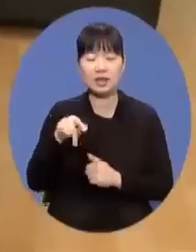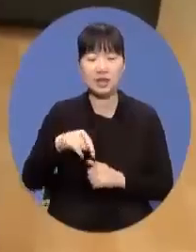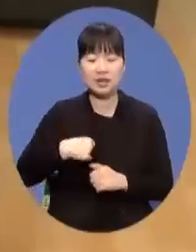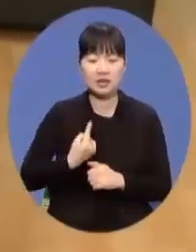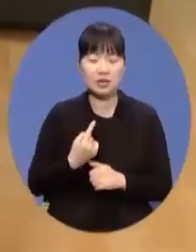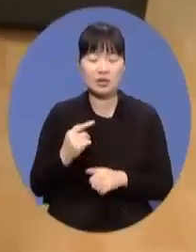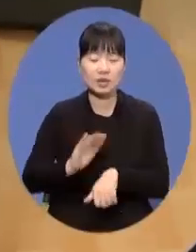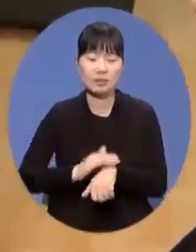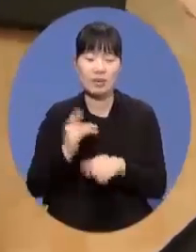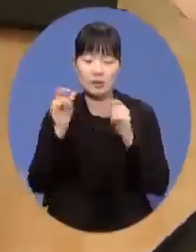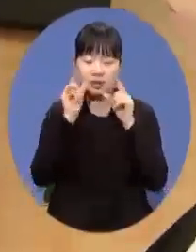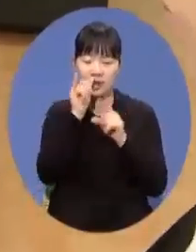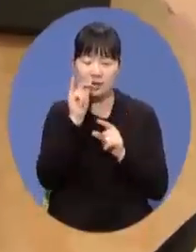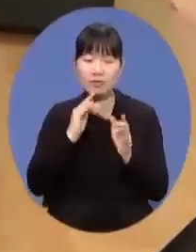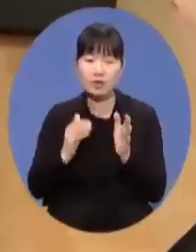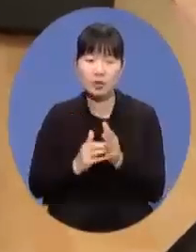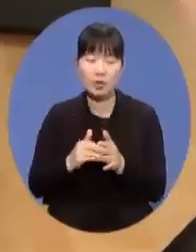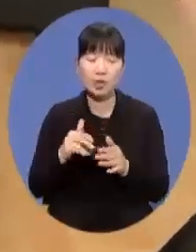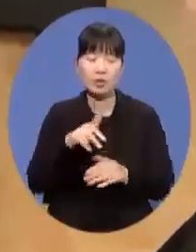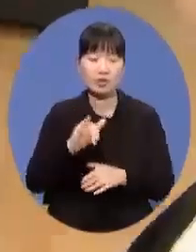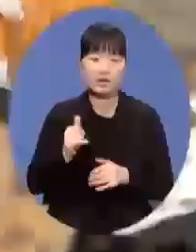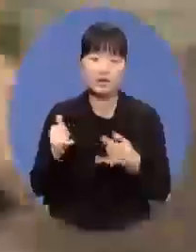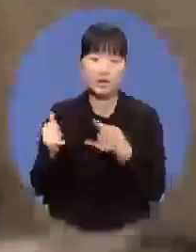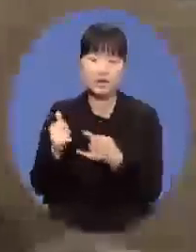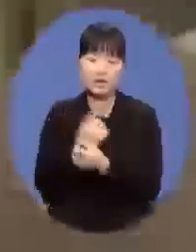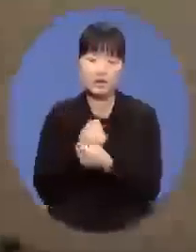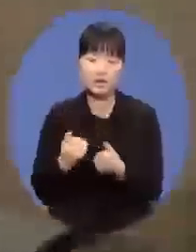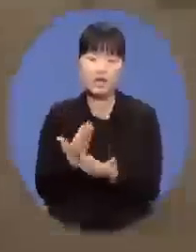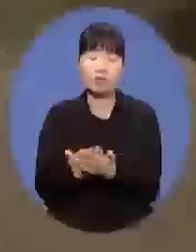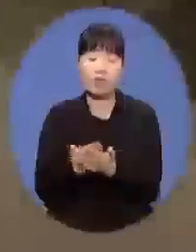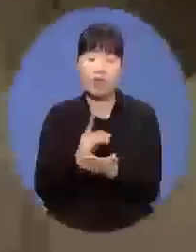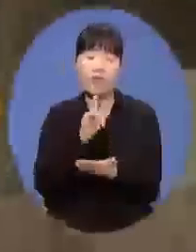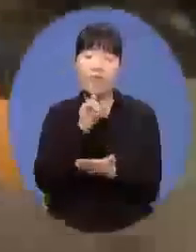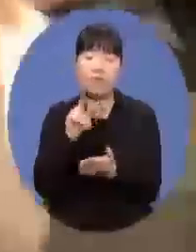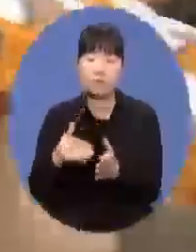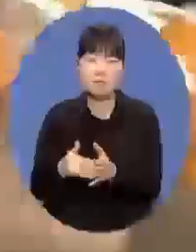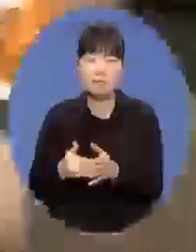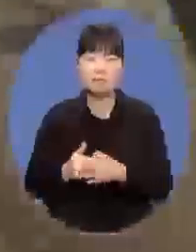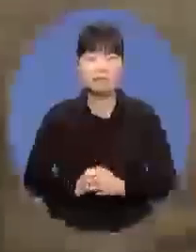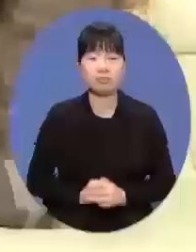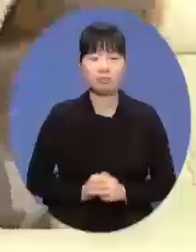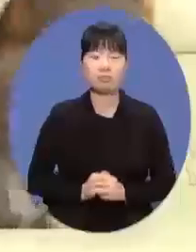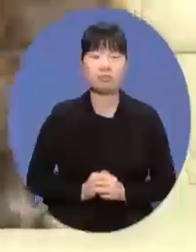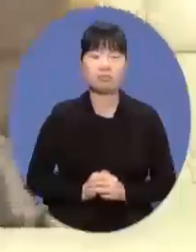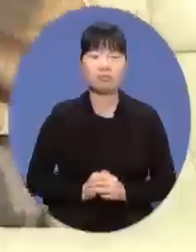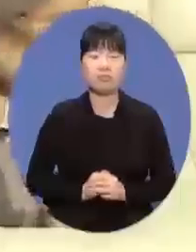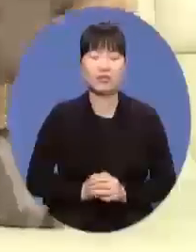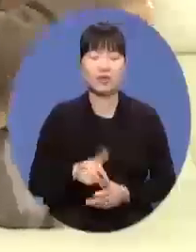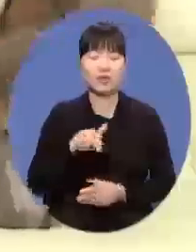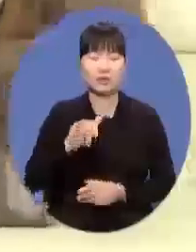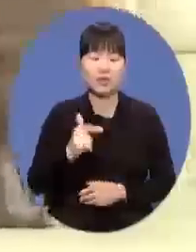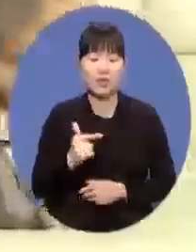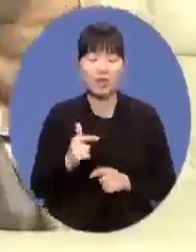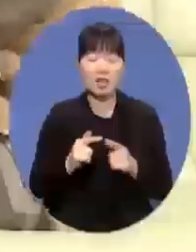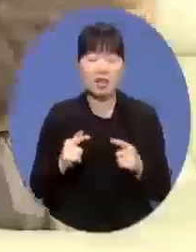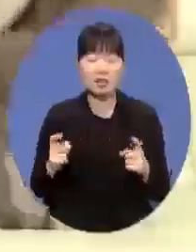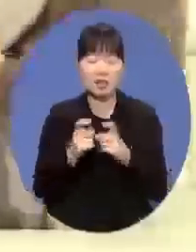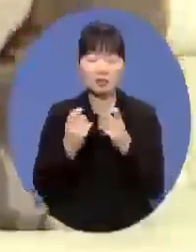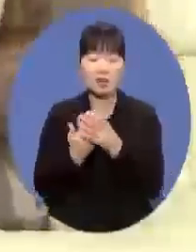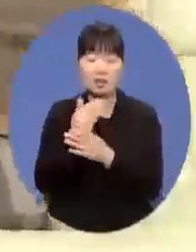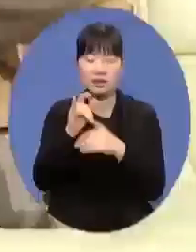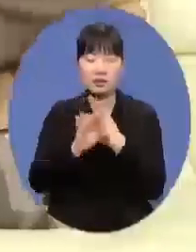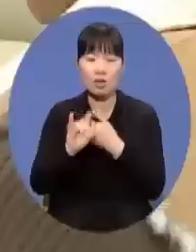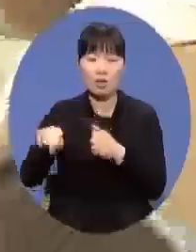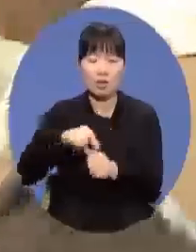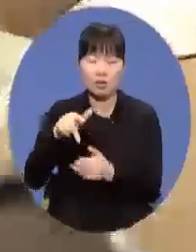스스로 잘못을 뉘우치고 지원이에게 용서를 구합니다. 내가 먼저 가지고 놀 거야. 지원이 내에서 싸움이 일어나면